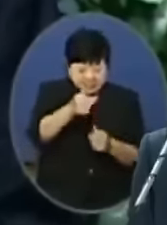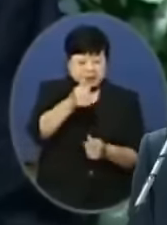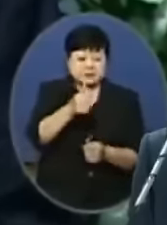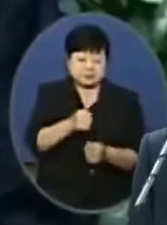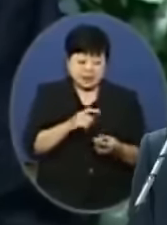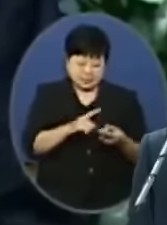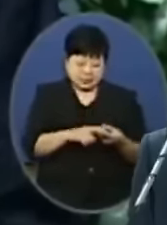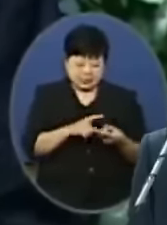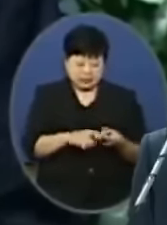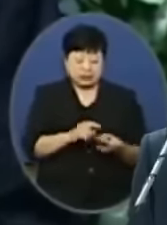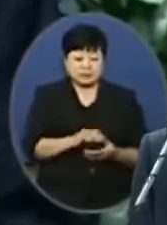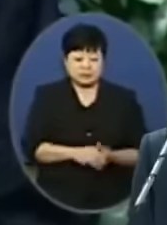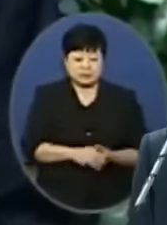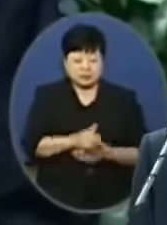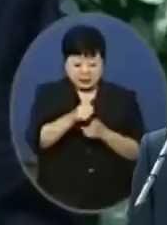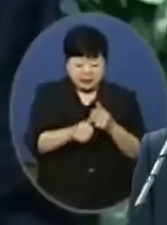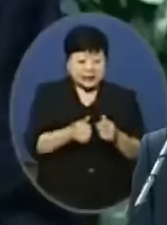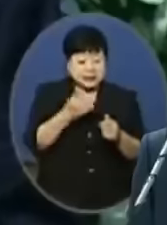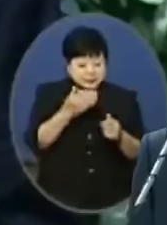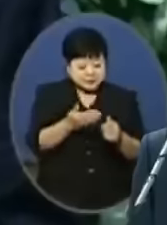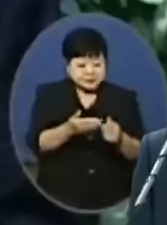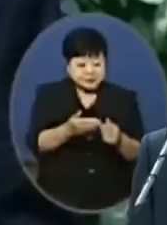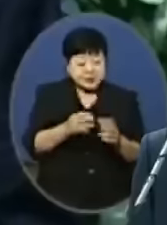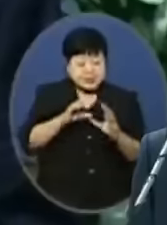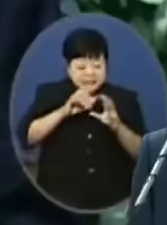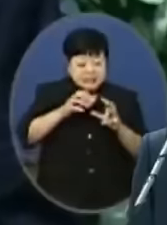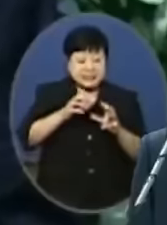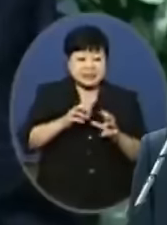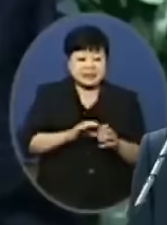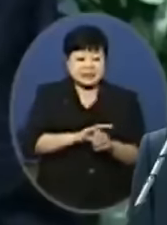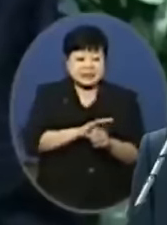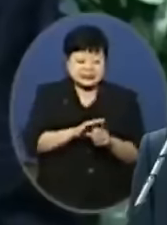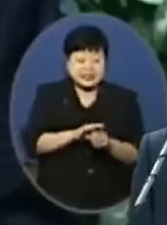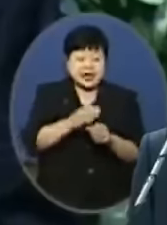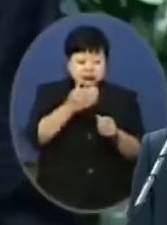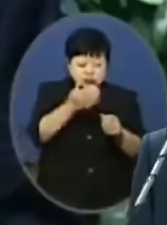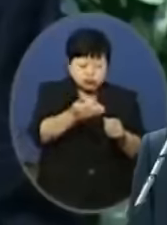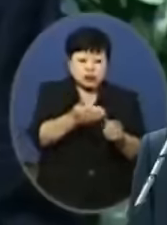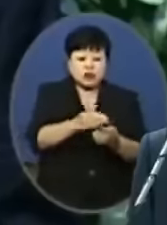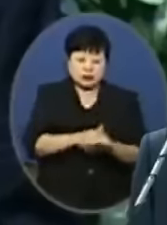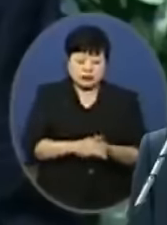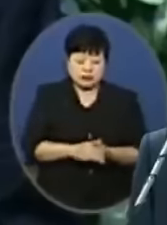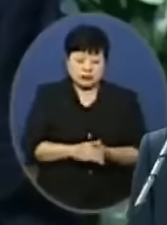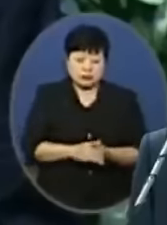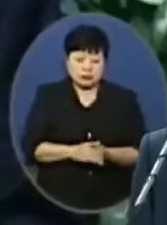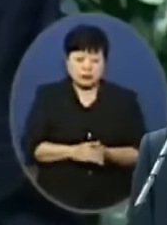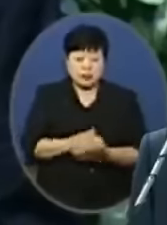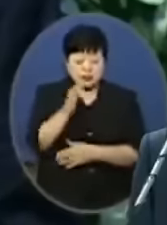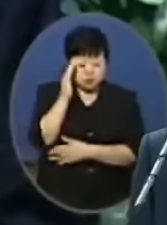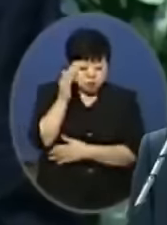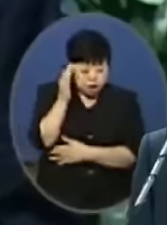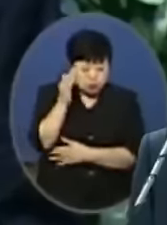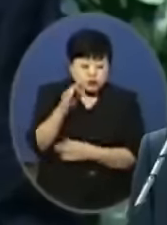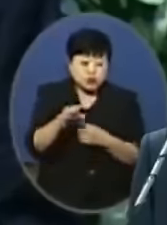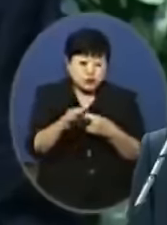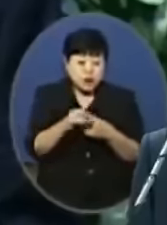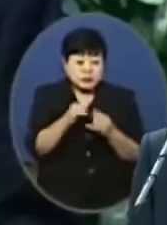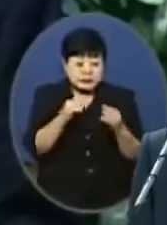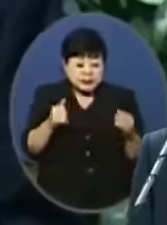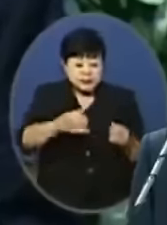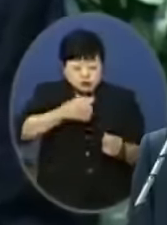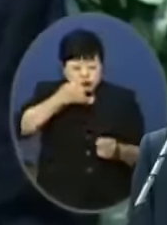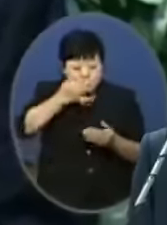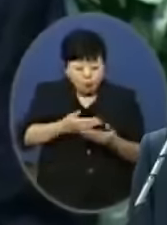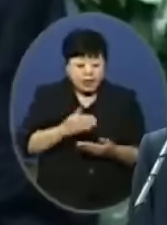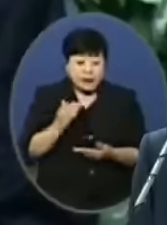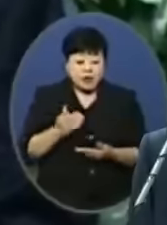것입니다. 하나님이 세상을 이처럼 사랑하신다는 것을 말해주면 사람들이 꿈을